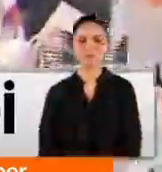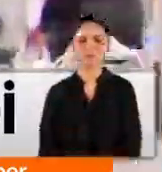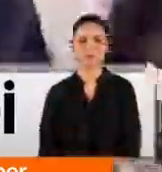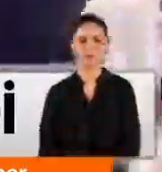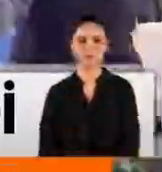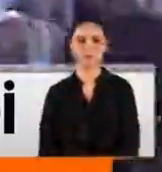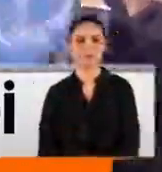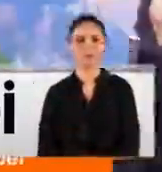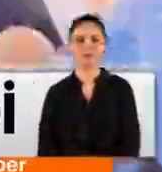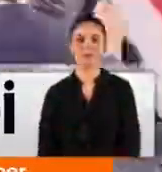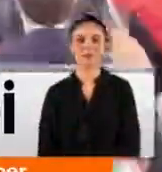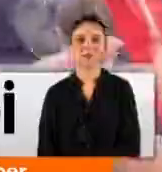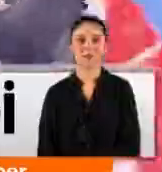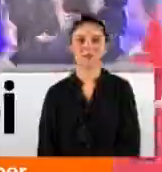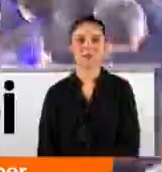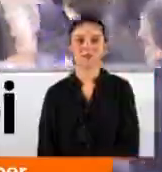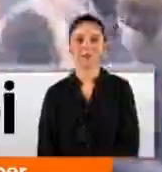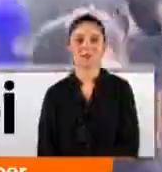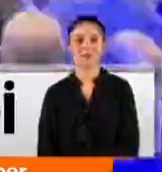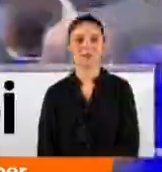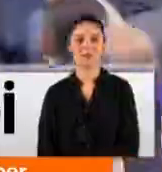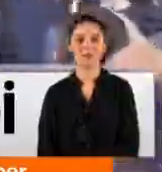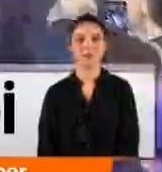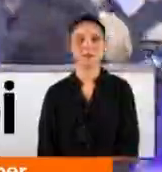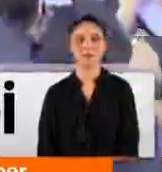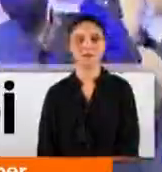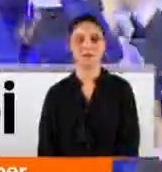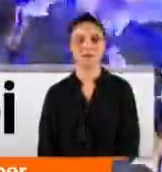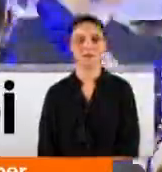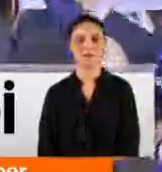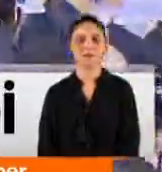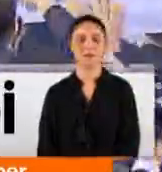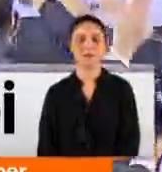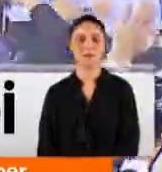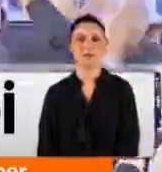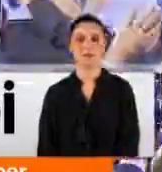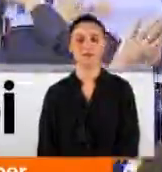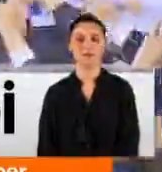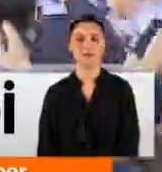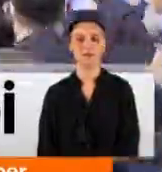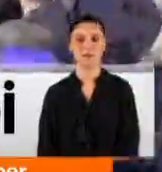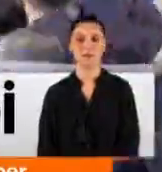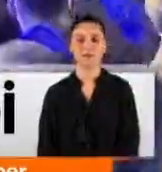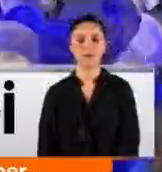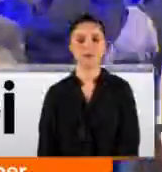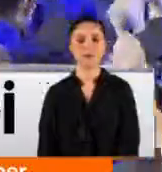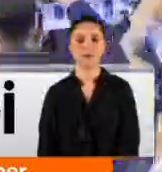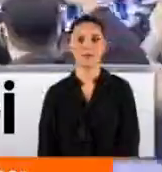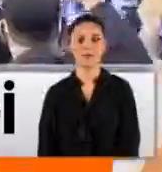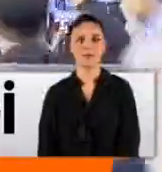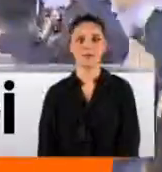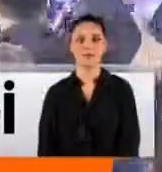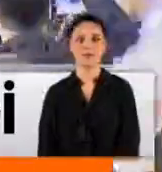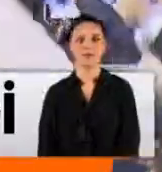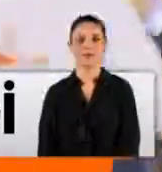coşku daha da katlandı. Birazdan Cumhurbaşkanı partisinin 2023 manifestosunu açıklayacak. AK